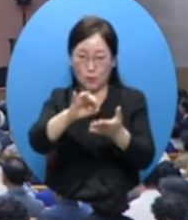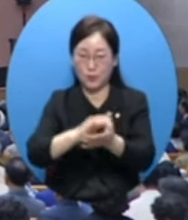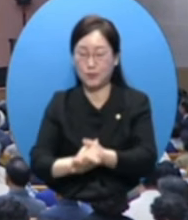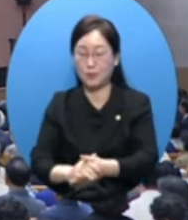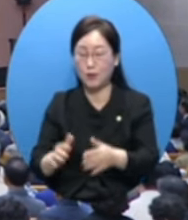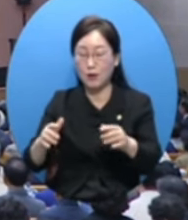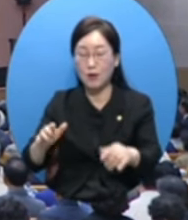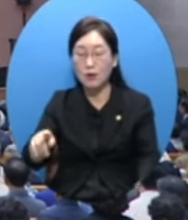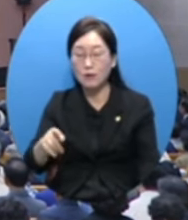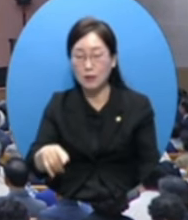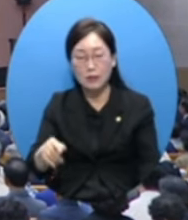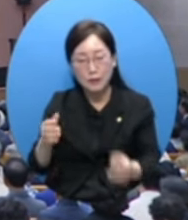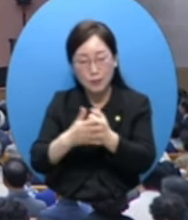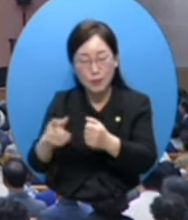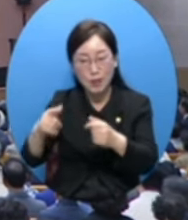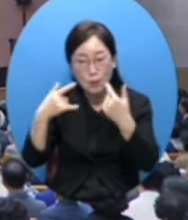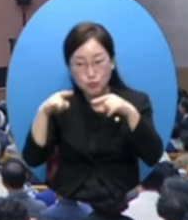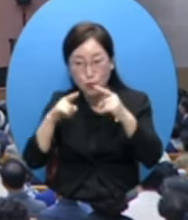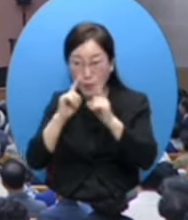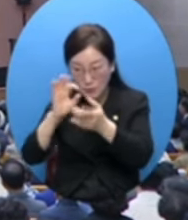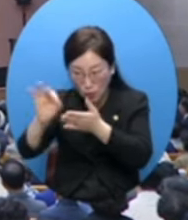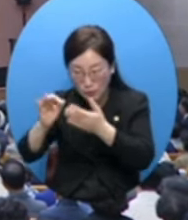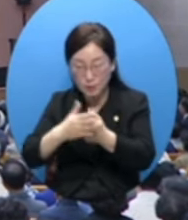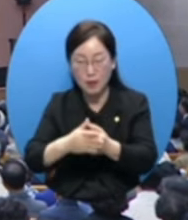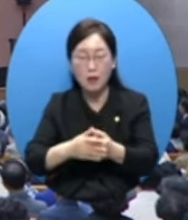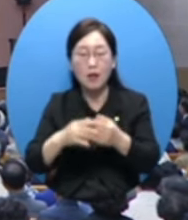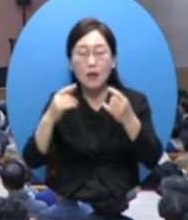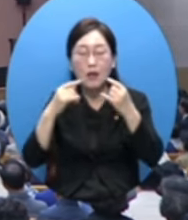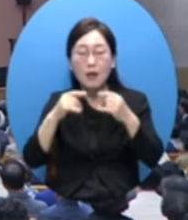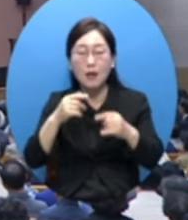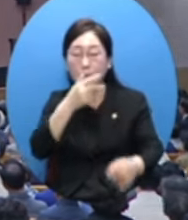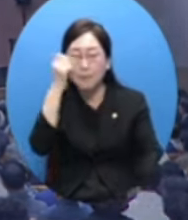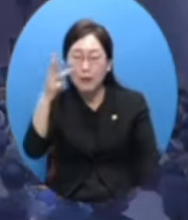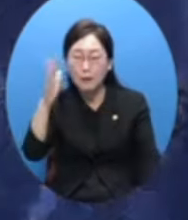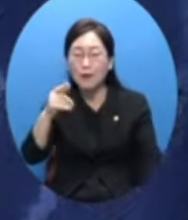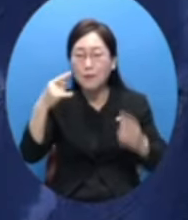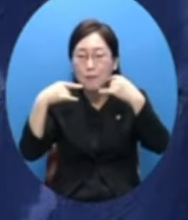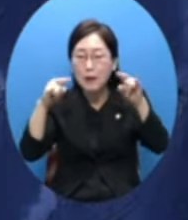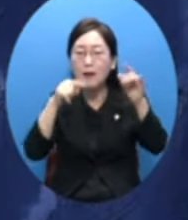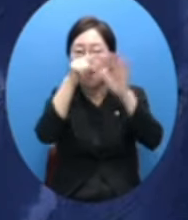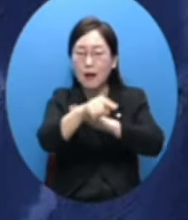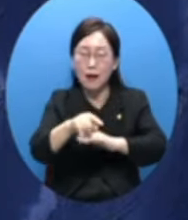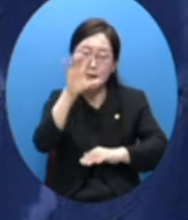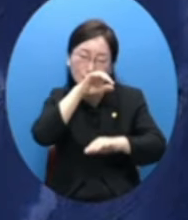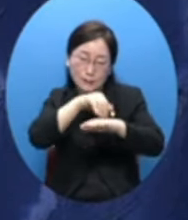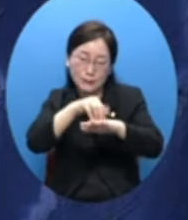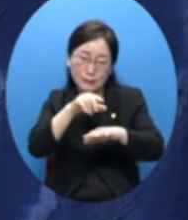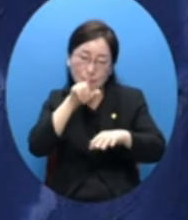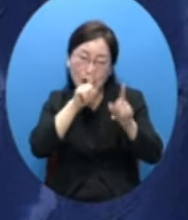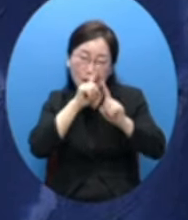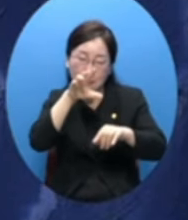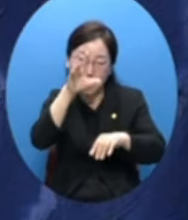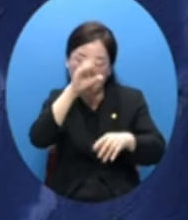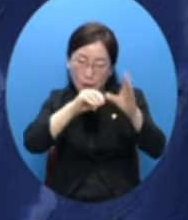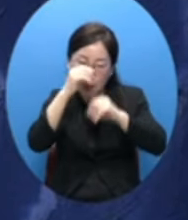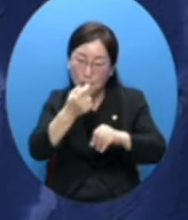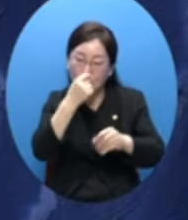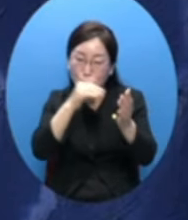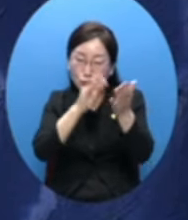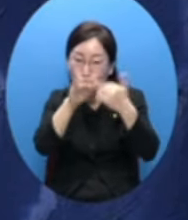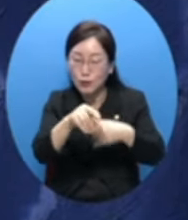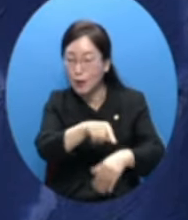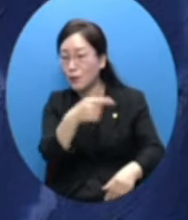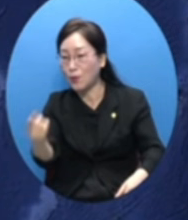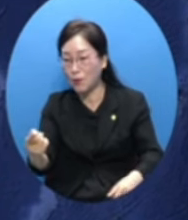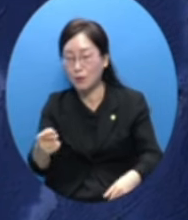프랑스로 건너가서 8개월 동안 불어 연수까지 받고 2011년부터는 말리의 수도인 바마코에서 언어 공부를 하면서 선교를